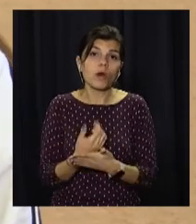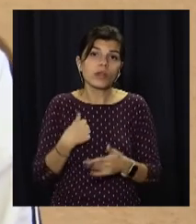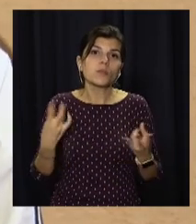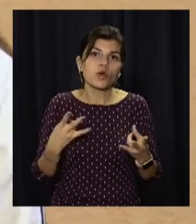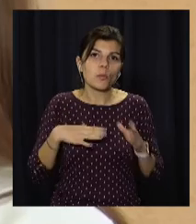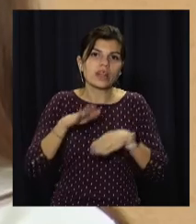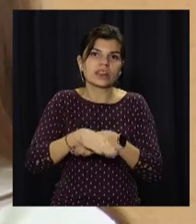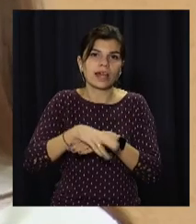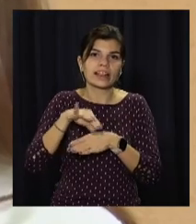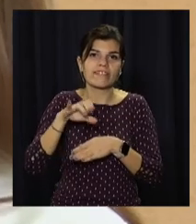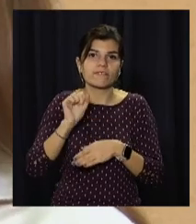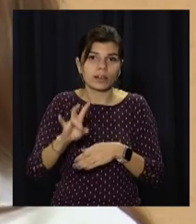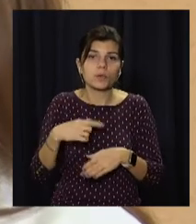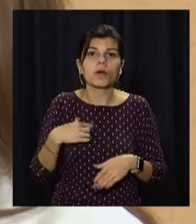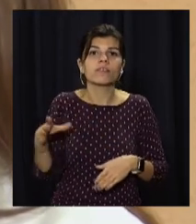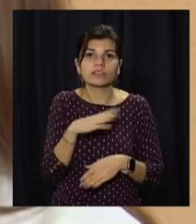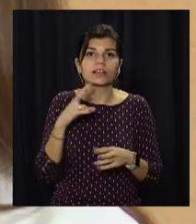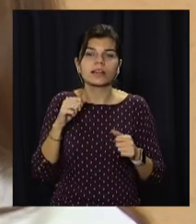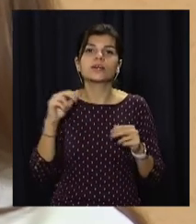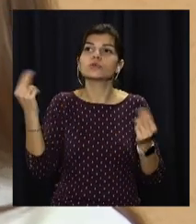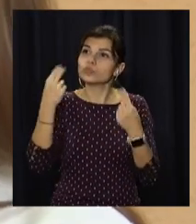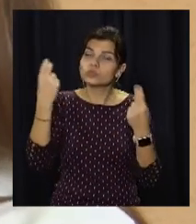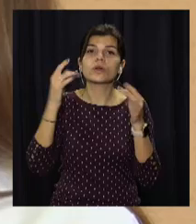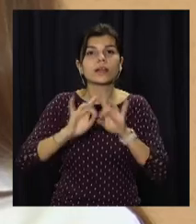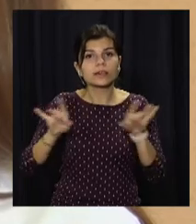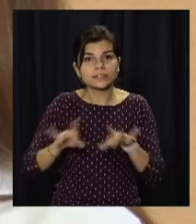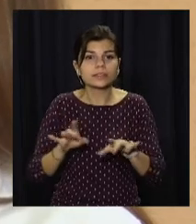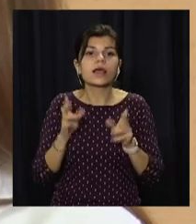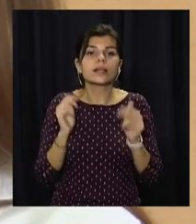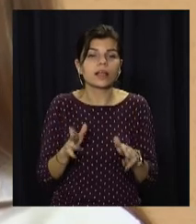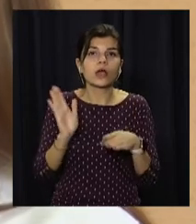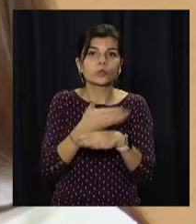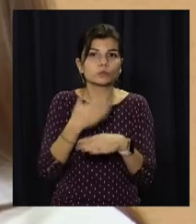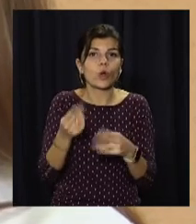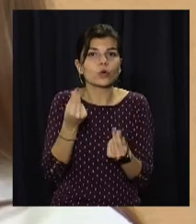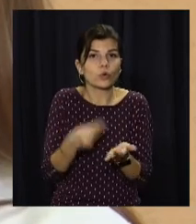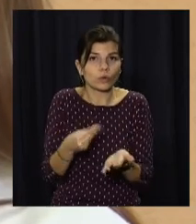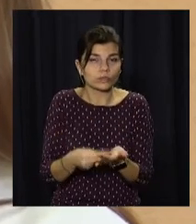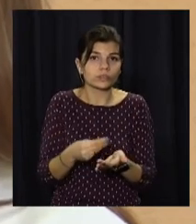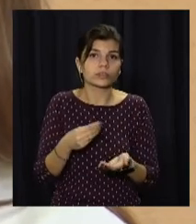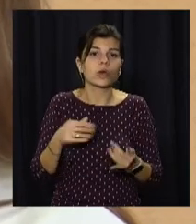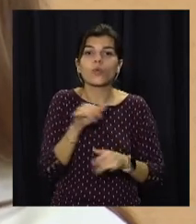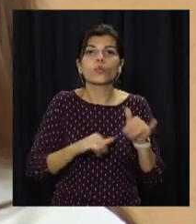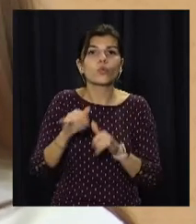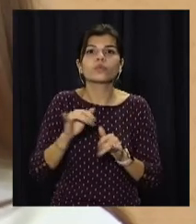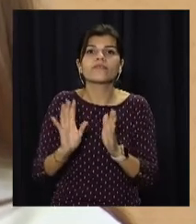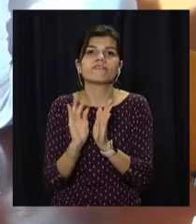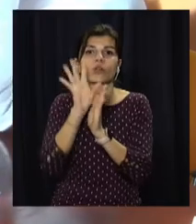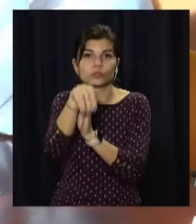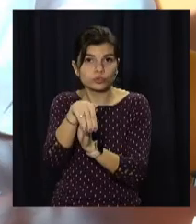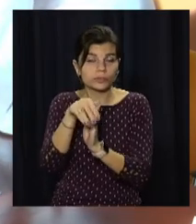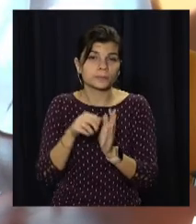були диванчики. Ми сиділи на всіх тренінгах, нас вчили, як розподілити кошти, куди їх